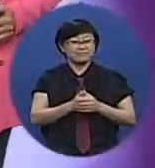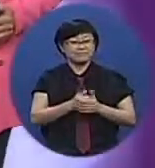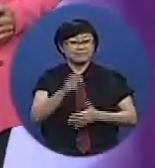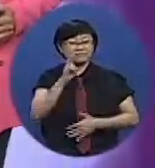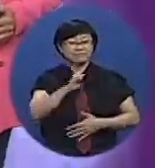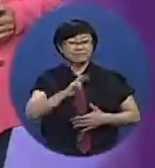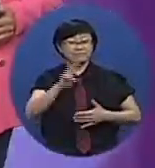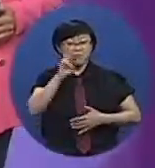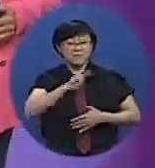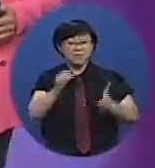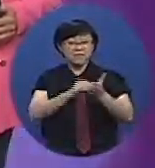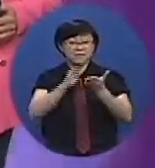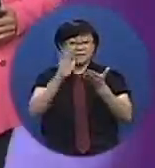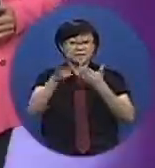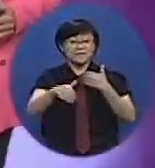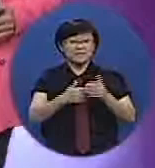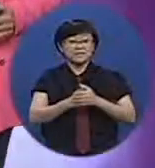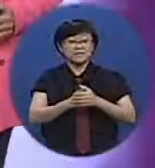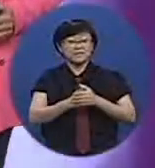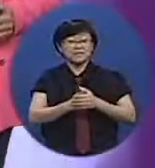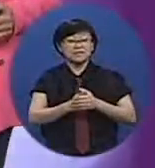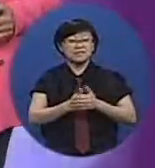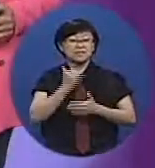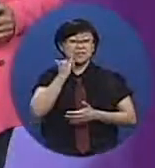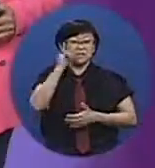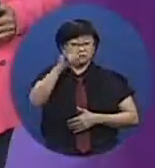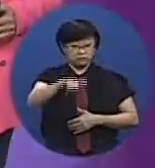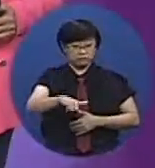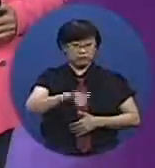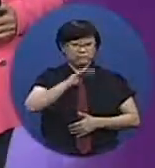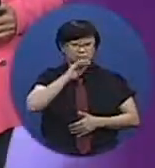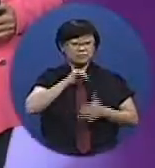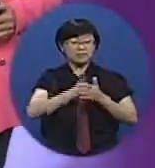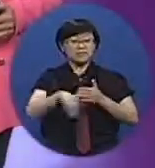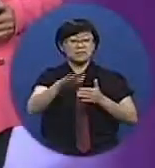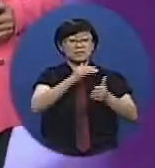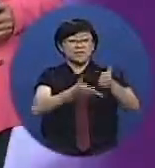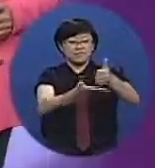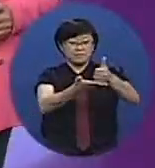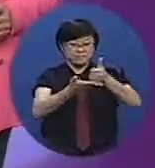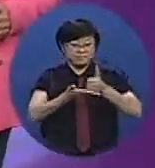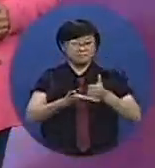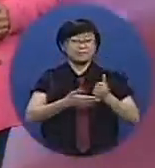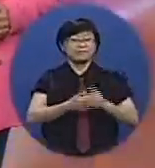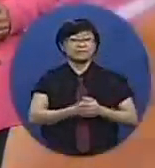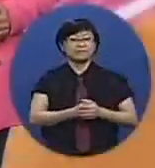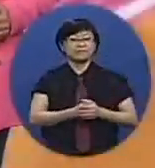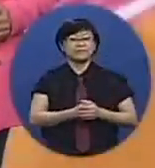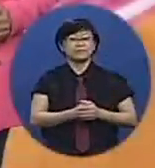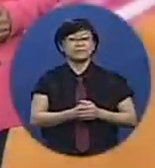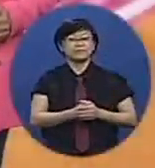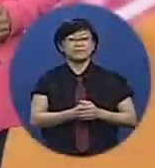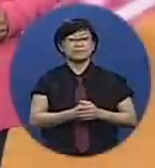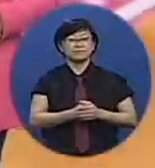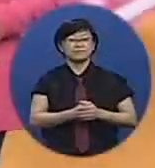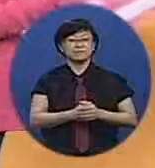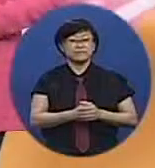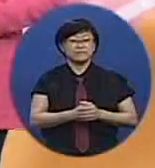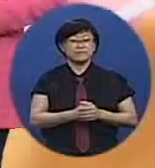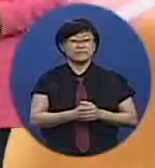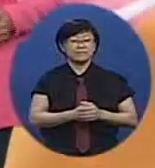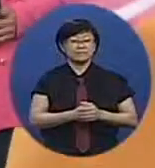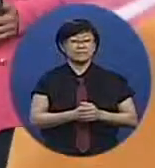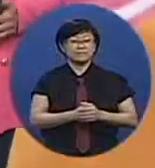노래 한 1절 다 부르시면 저희가 바로 연락을 드려서 모시도록 하겠습니다. 자, 바로